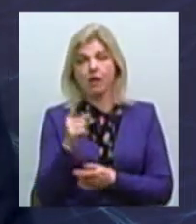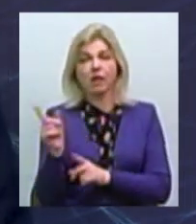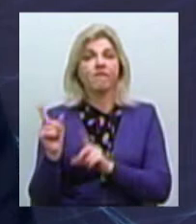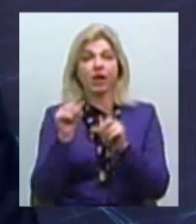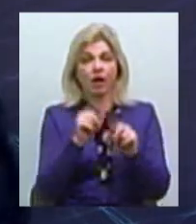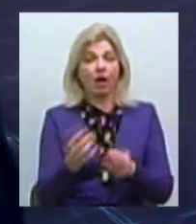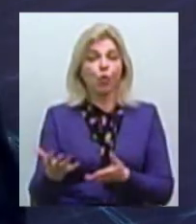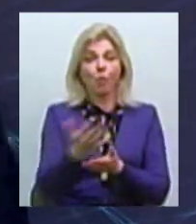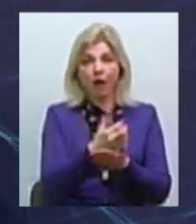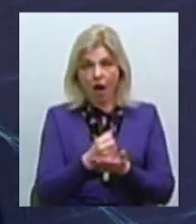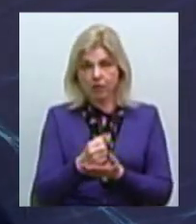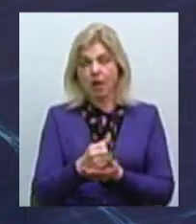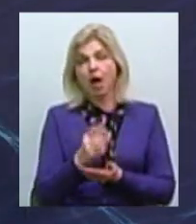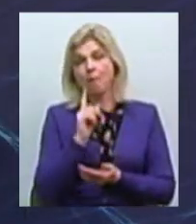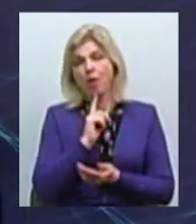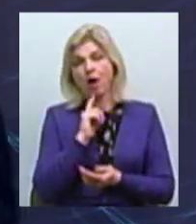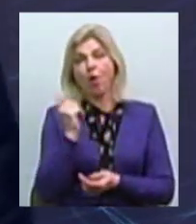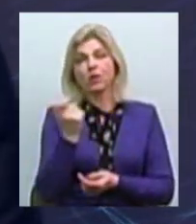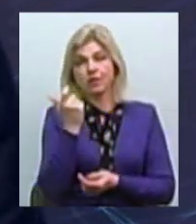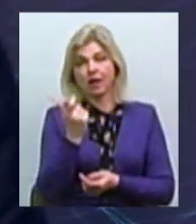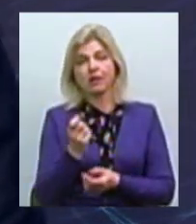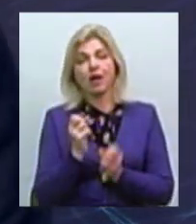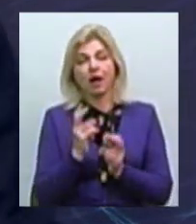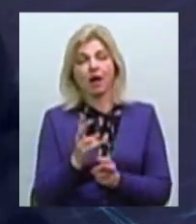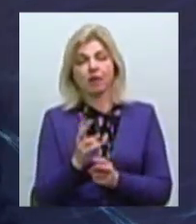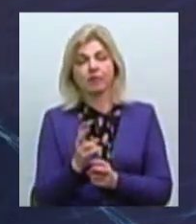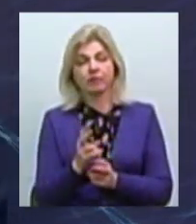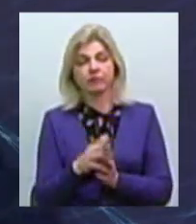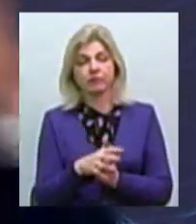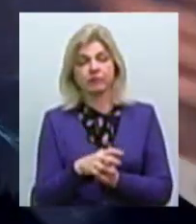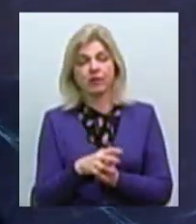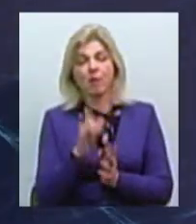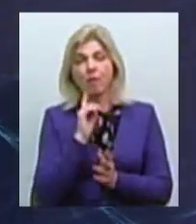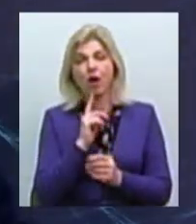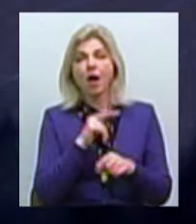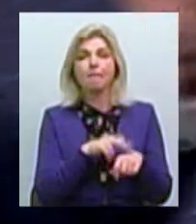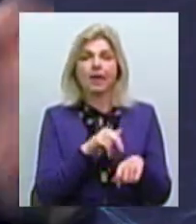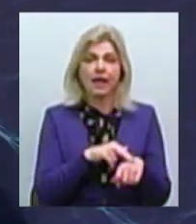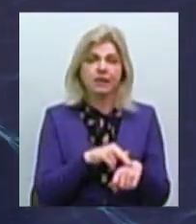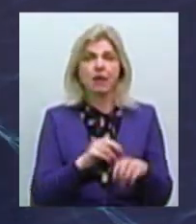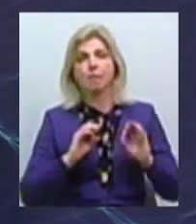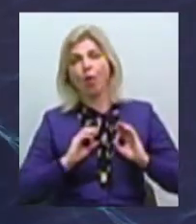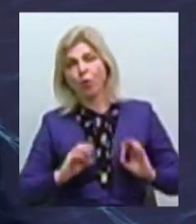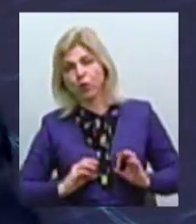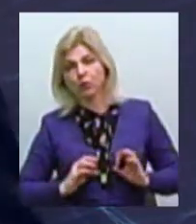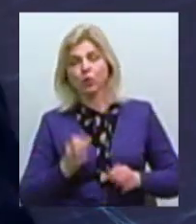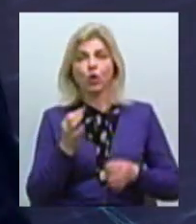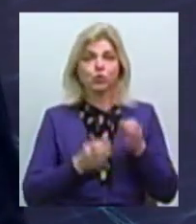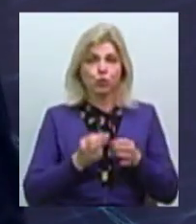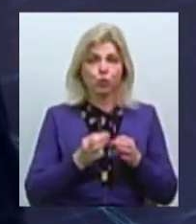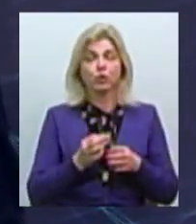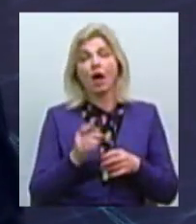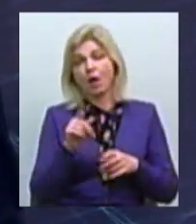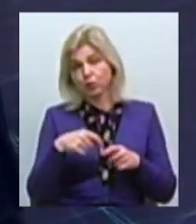хозяин как правильно говорил владимир елисеев милиция прокуратура суд туда-сюда а